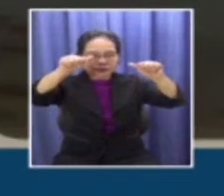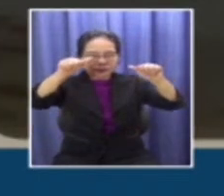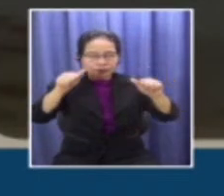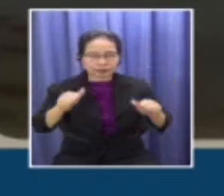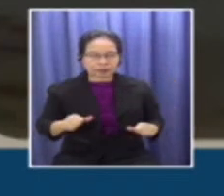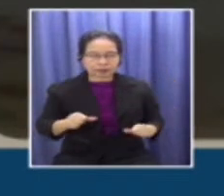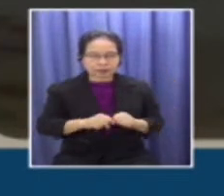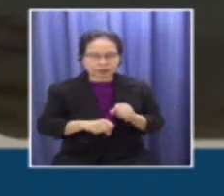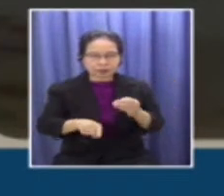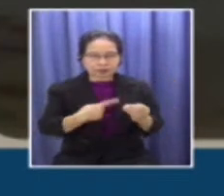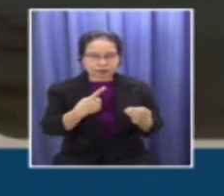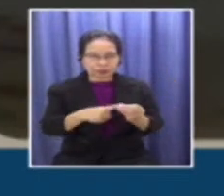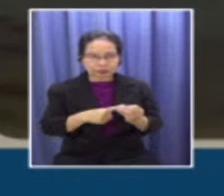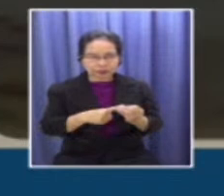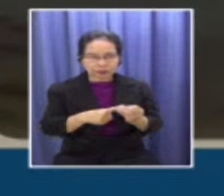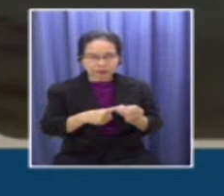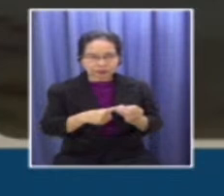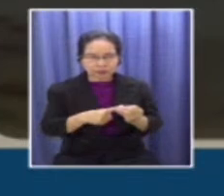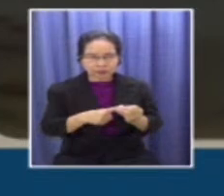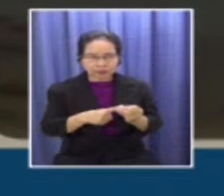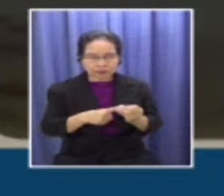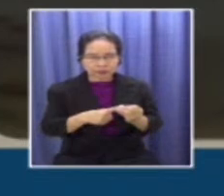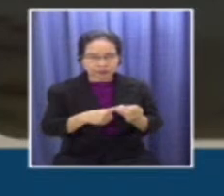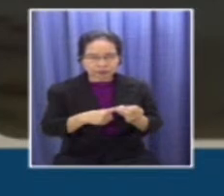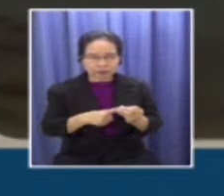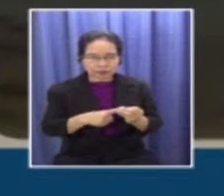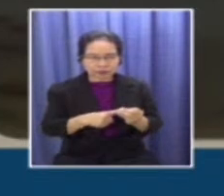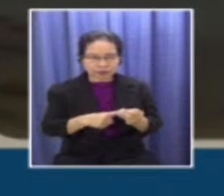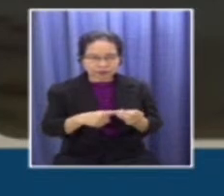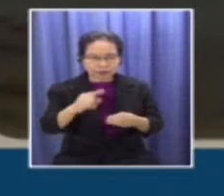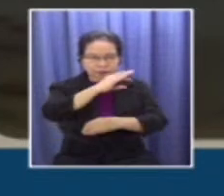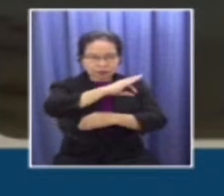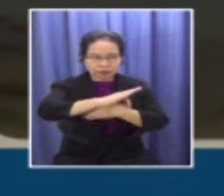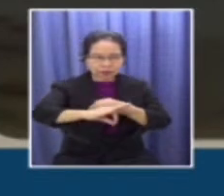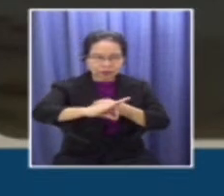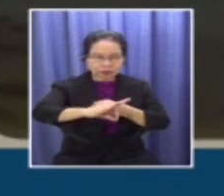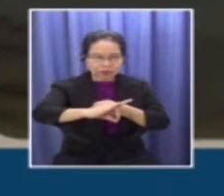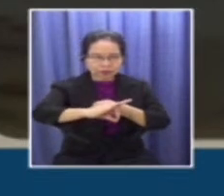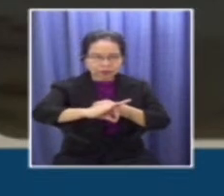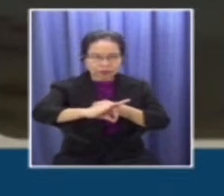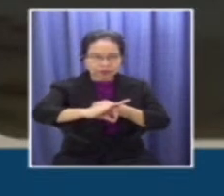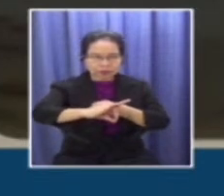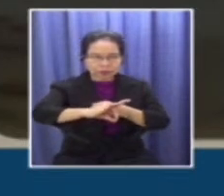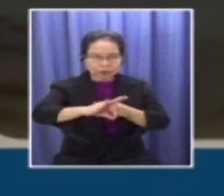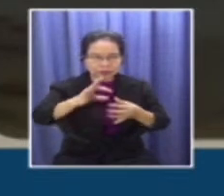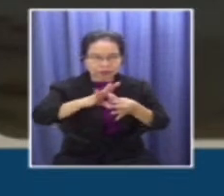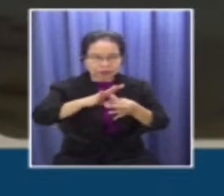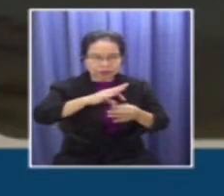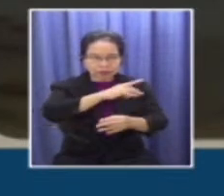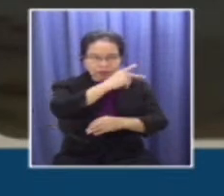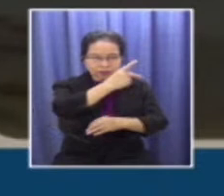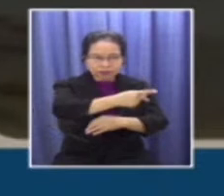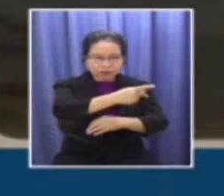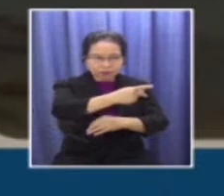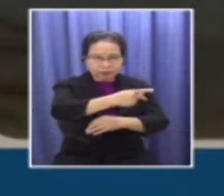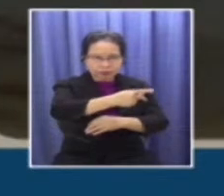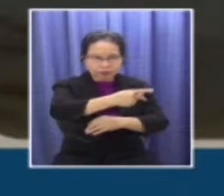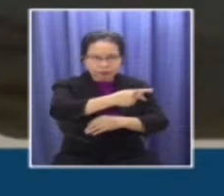teɛ honhom a nansen ɛyɛ adwuma asoɔden ɛma mu no sɛdeɛ